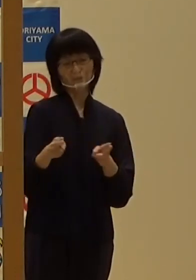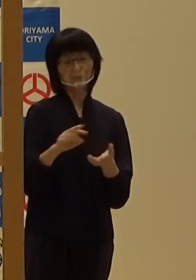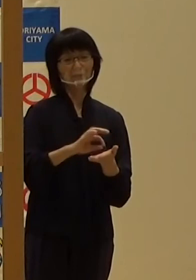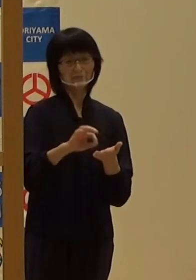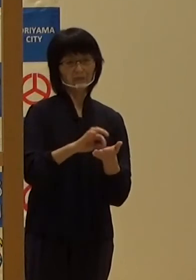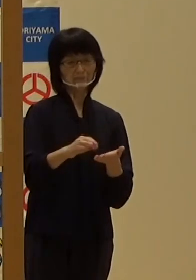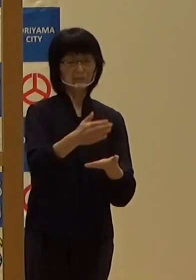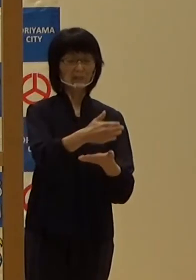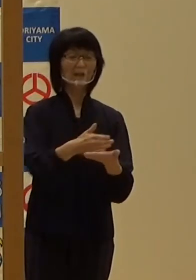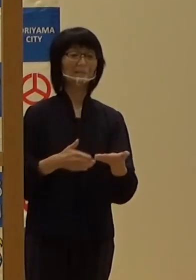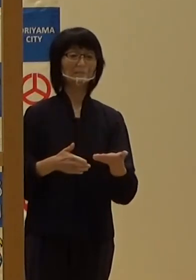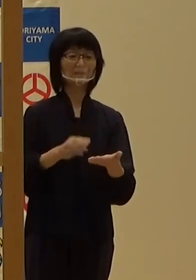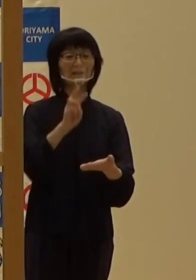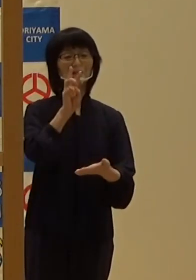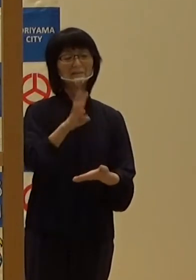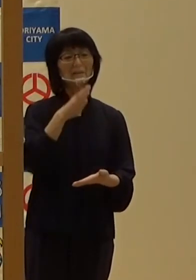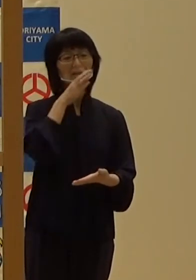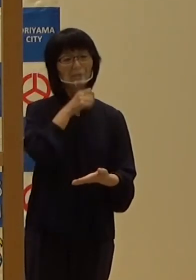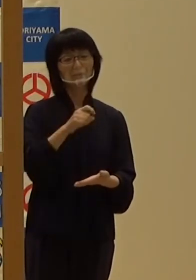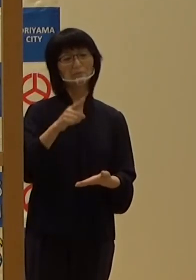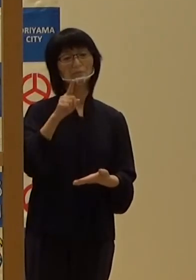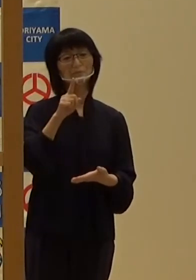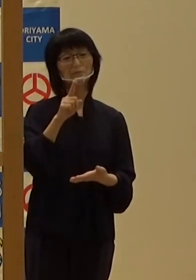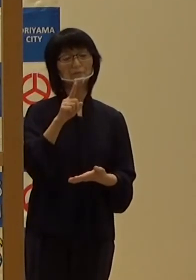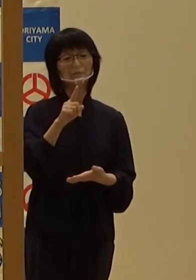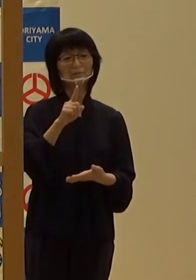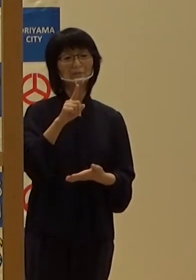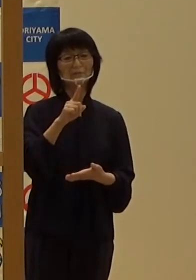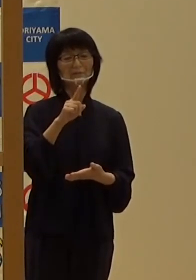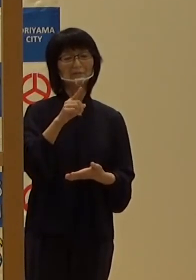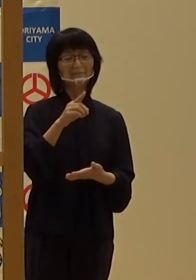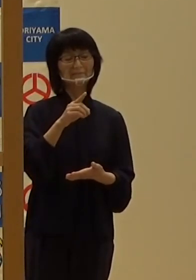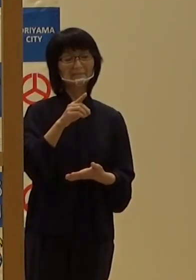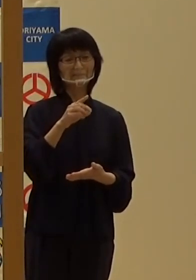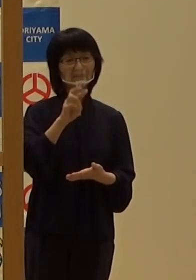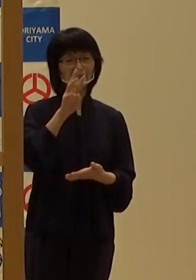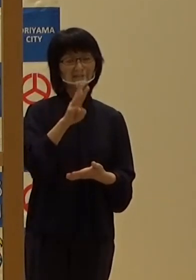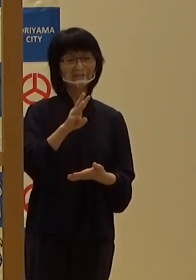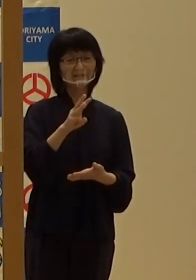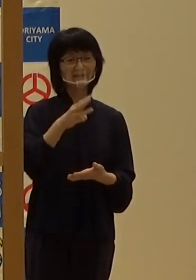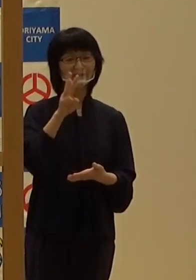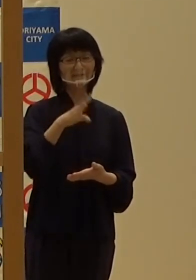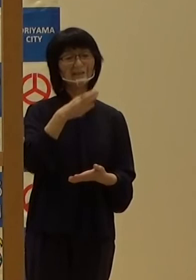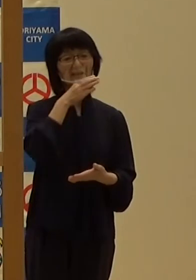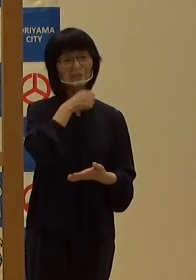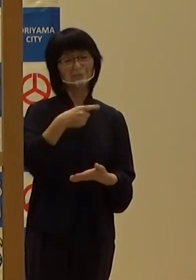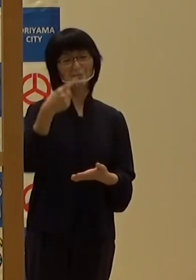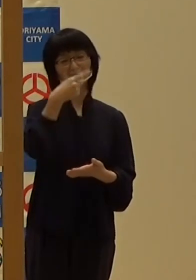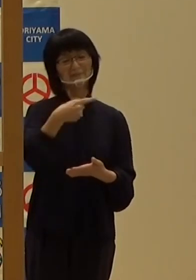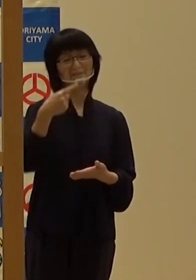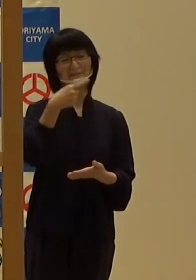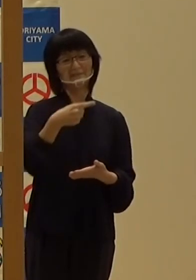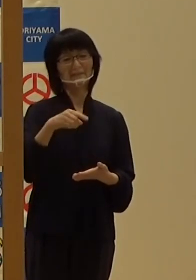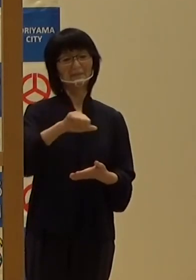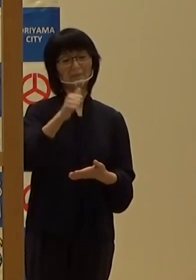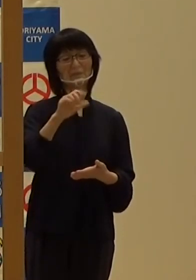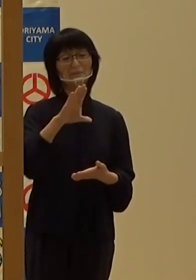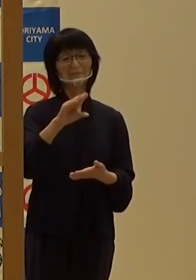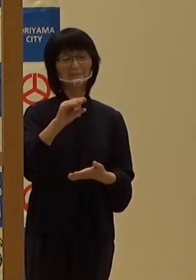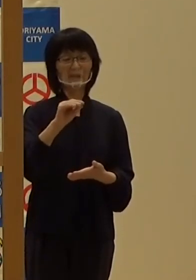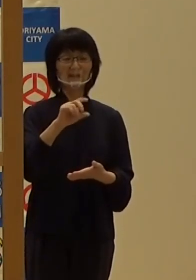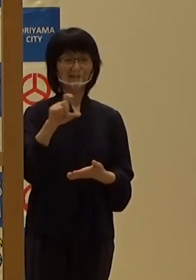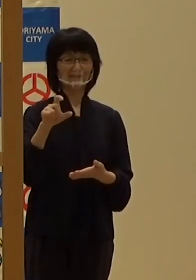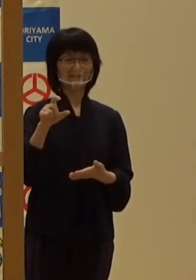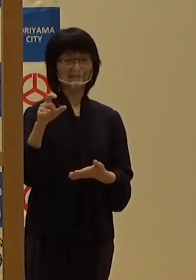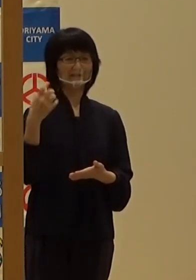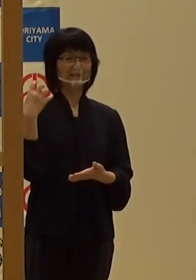半分の3億1億5000万ほどが3億1500万ほどが国庫補助、それから、